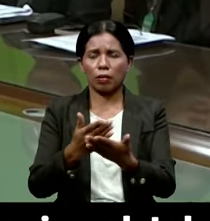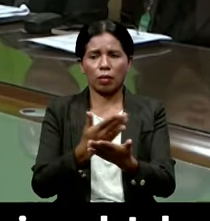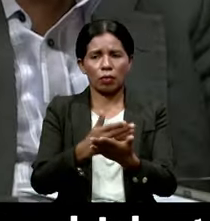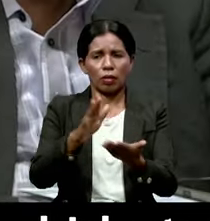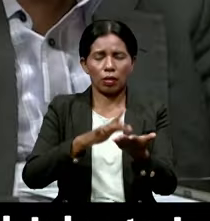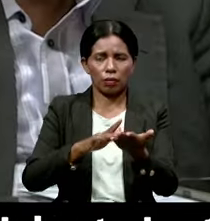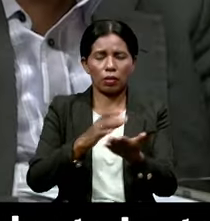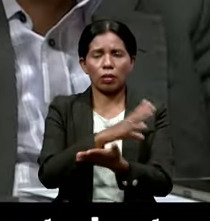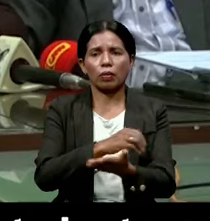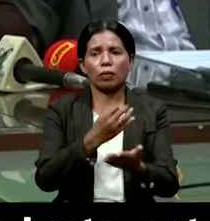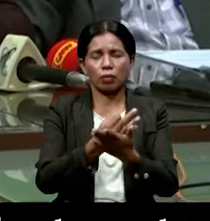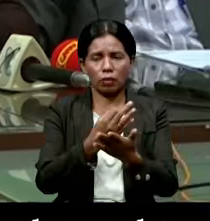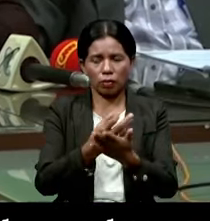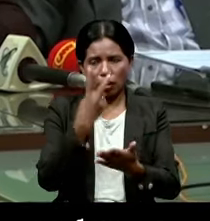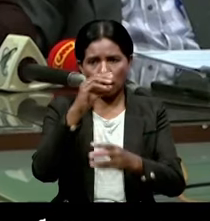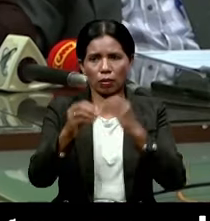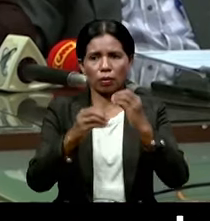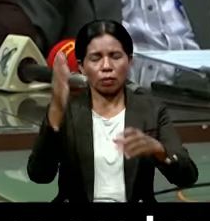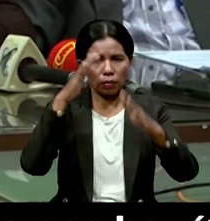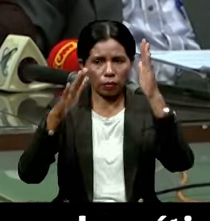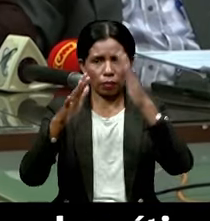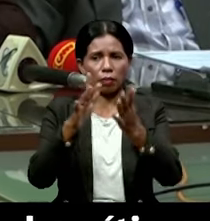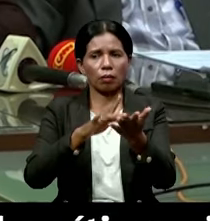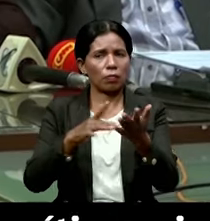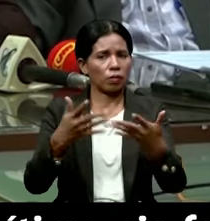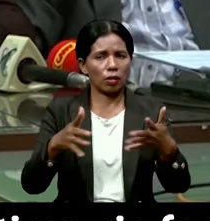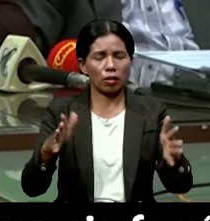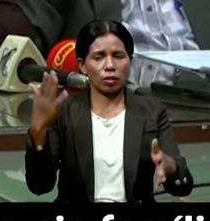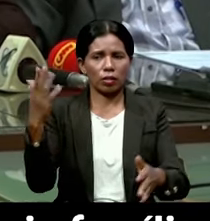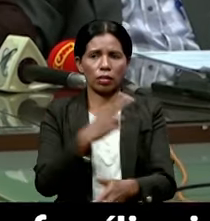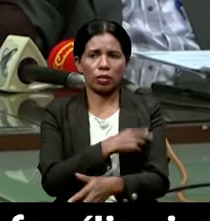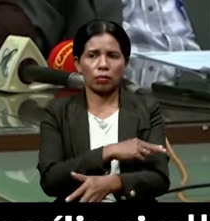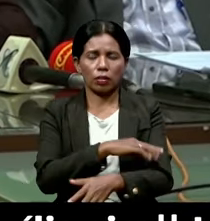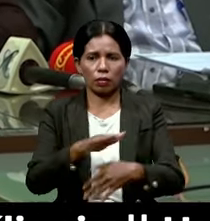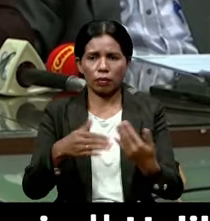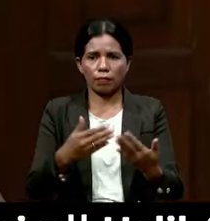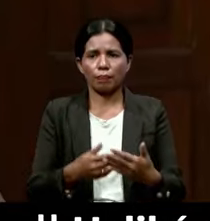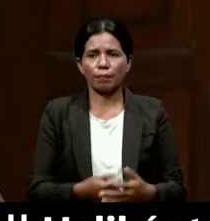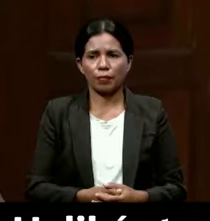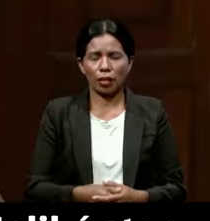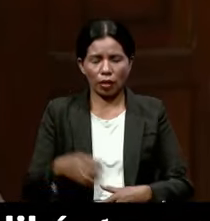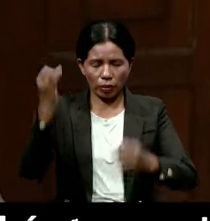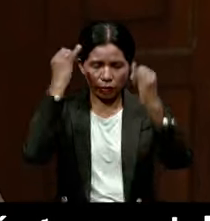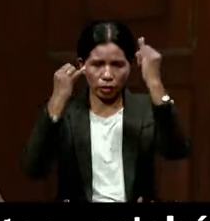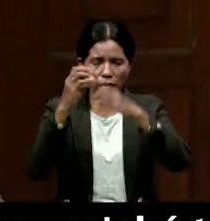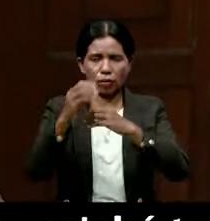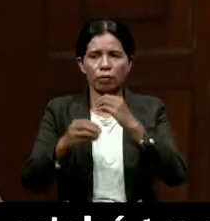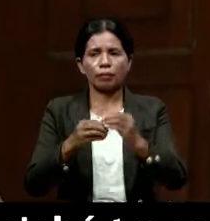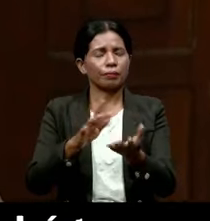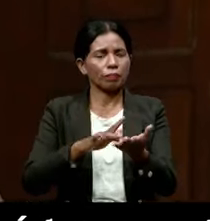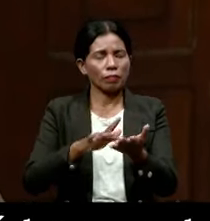No osante, atu resolve problema estok ay moruk mamuk hija facilidade saúde siram. Informações neve ma konaba ai